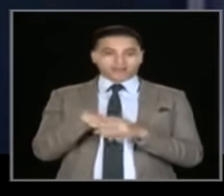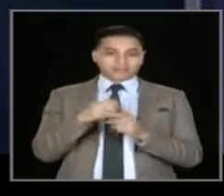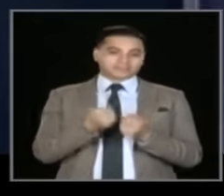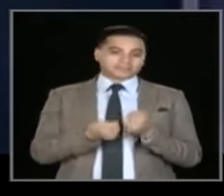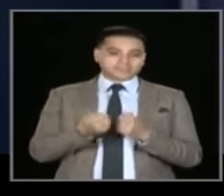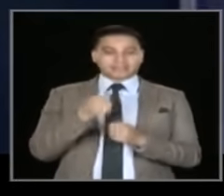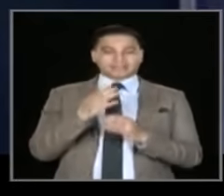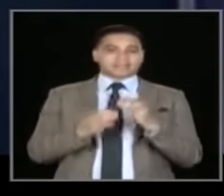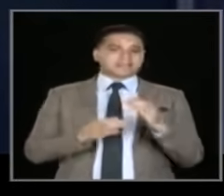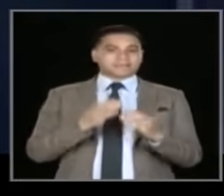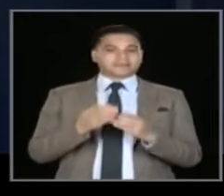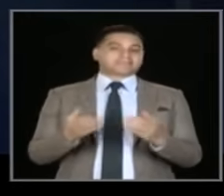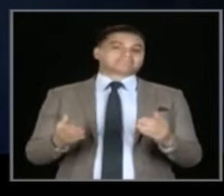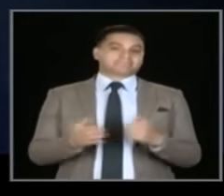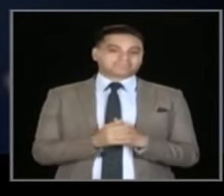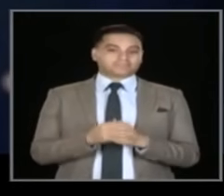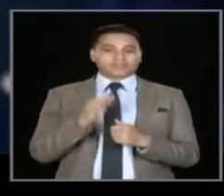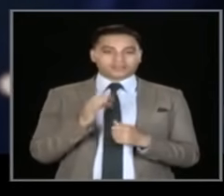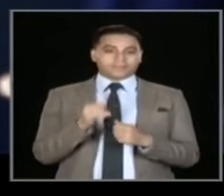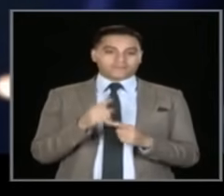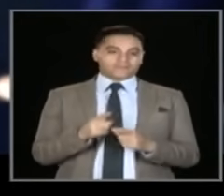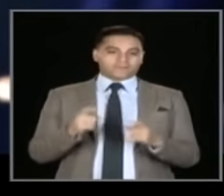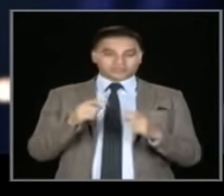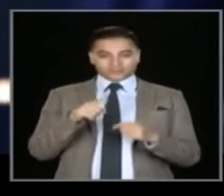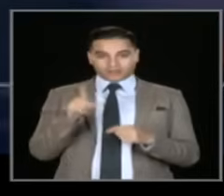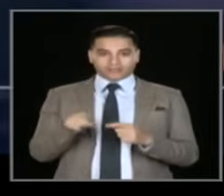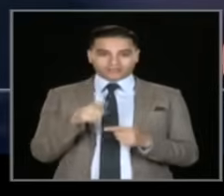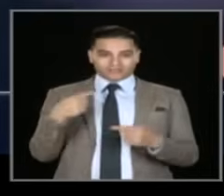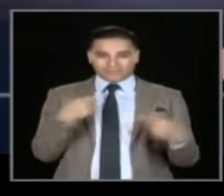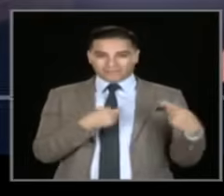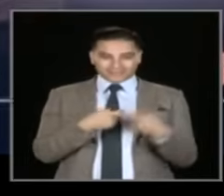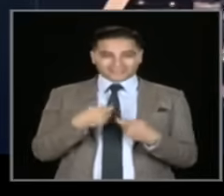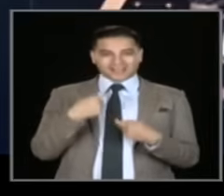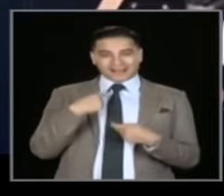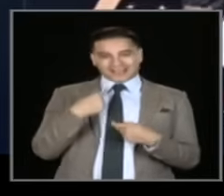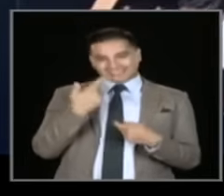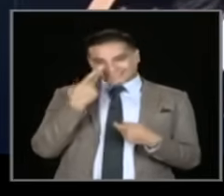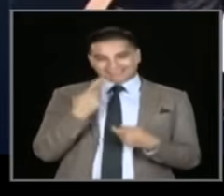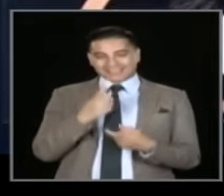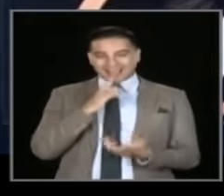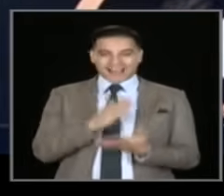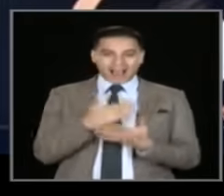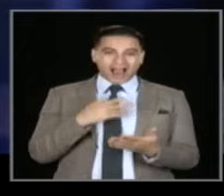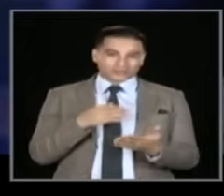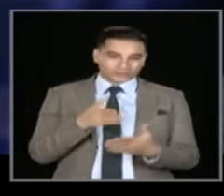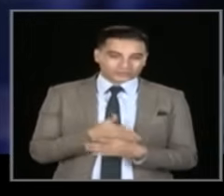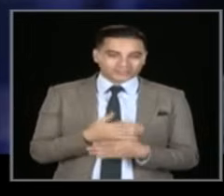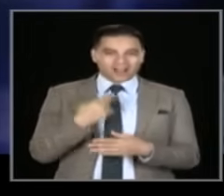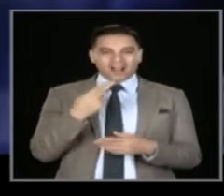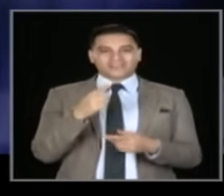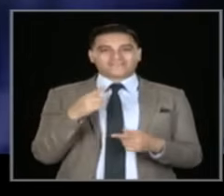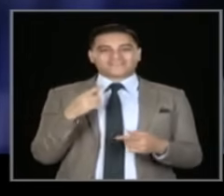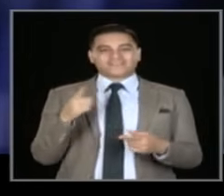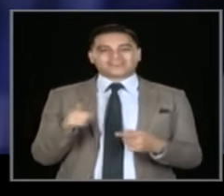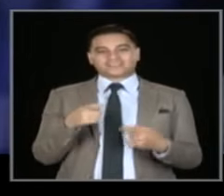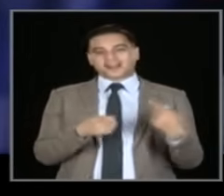الحظ. طبعاً بعد ما خطفت هدف في ضربات الجزاء كنا قريبين إن احنا نحسمها، بس الحمد لله يعني خطف مننا الهدف الذهبي،